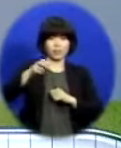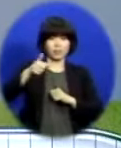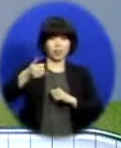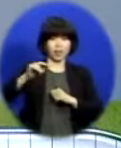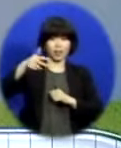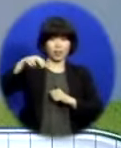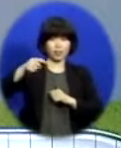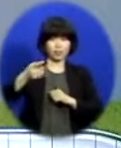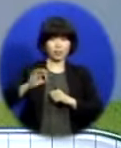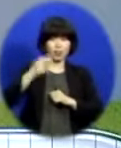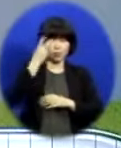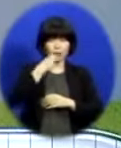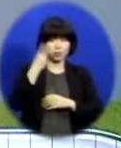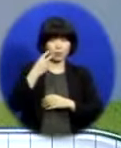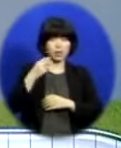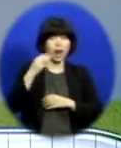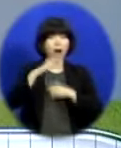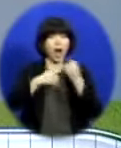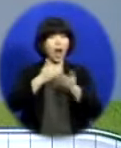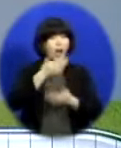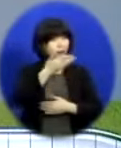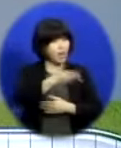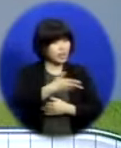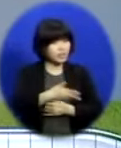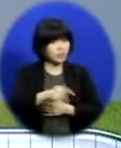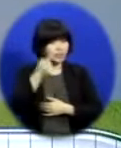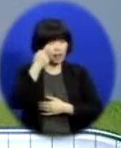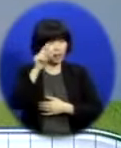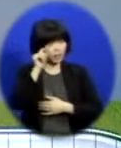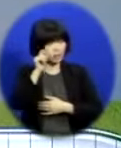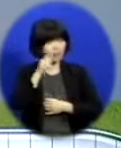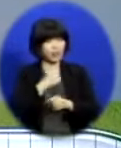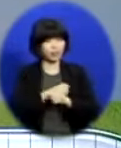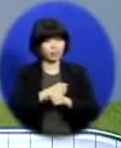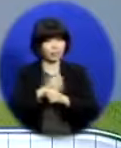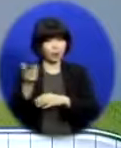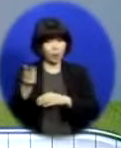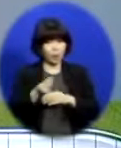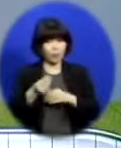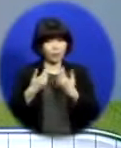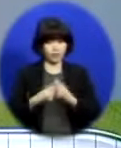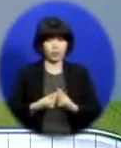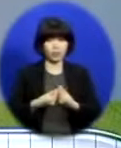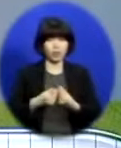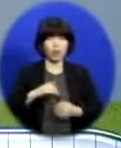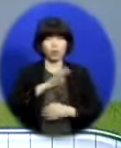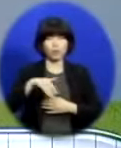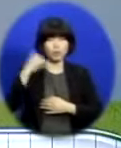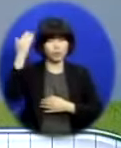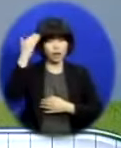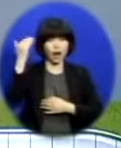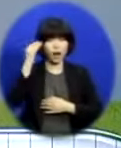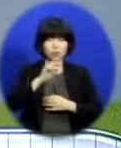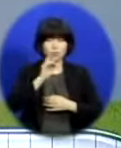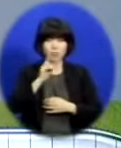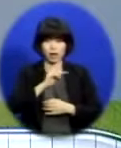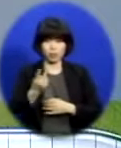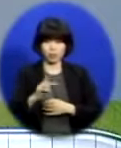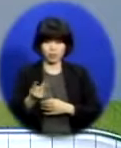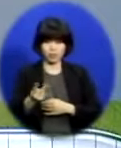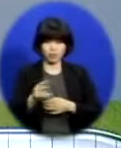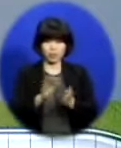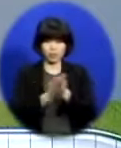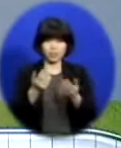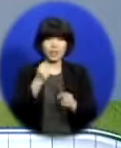하나님이 당신에게 크할 때 하는이 책을 인용하세요 우리나라 말로 번역돼서 출간되는지 전혀 모르시고